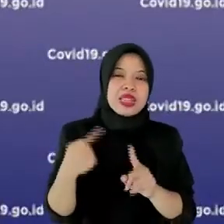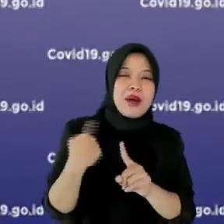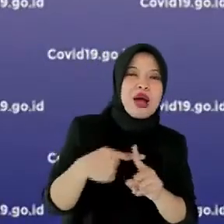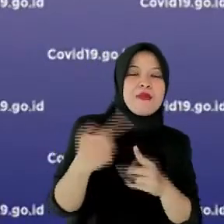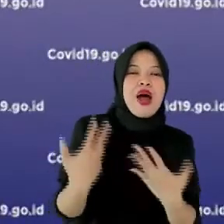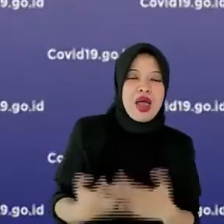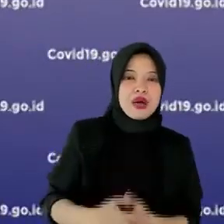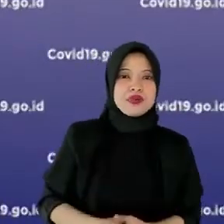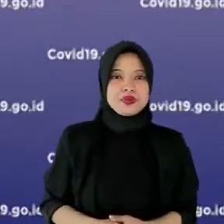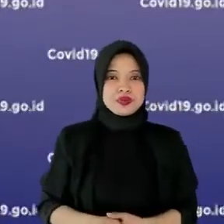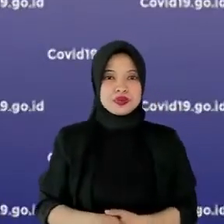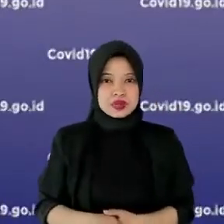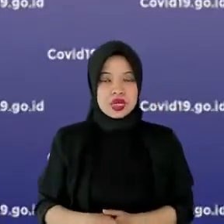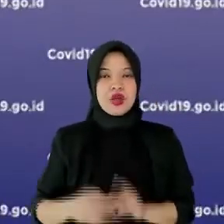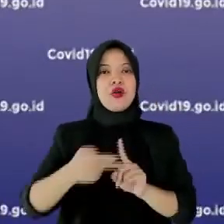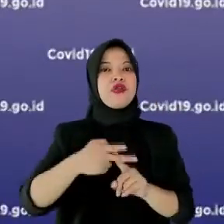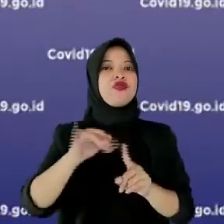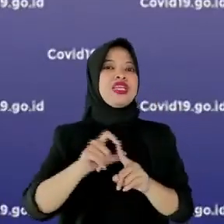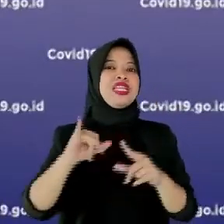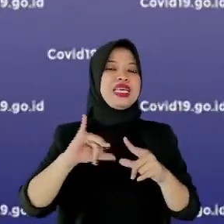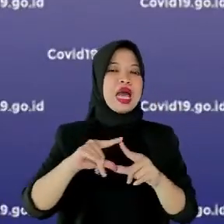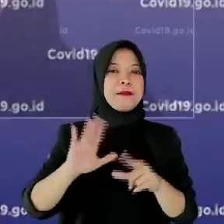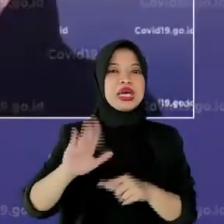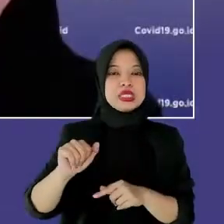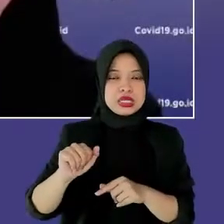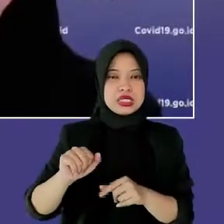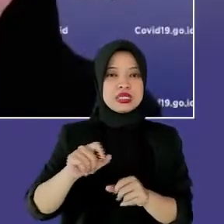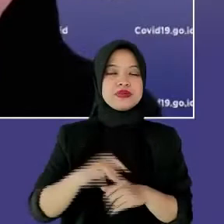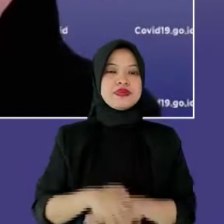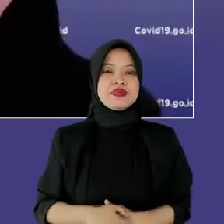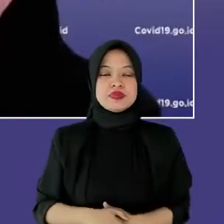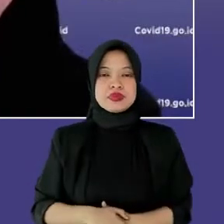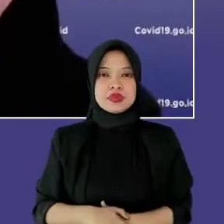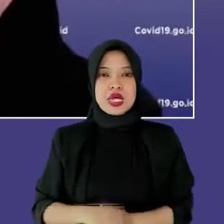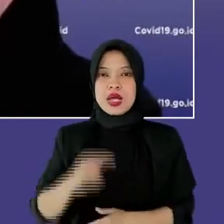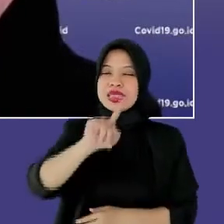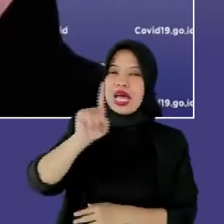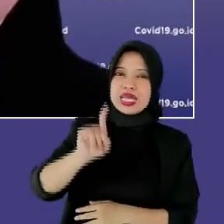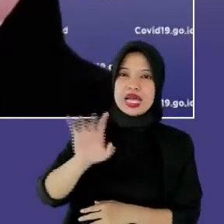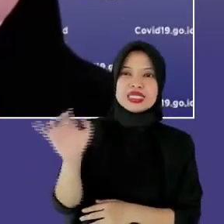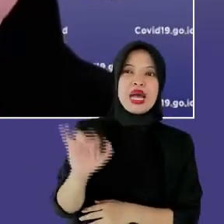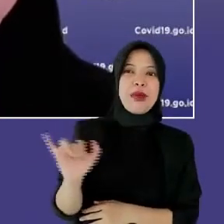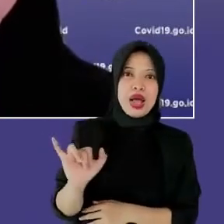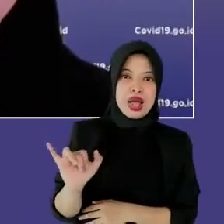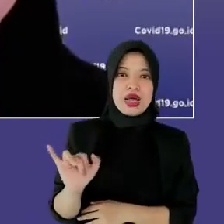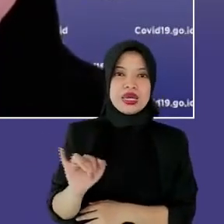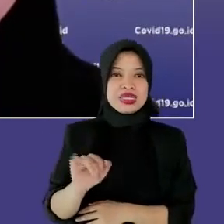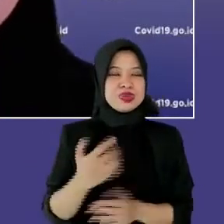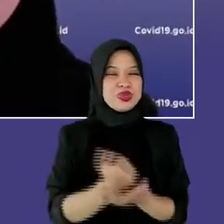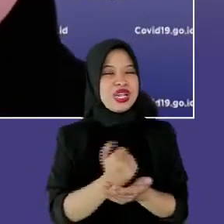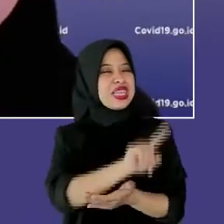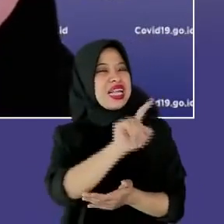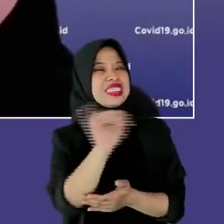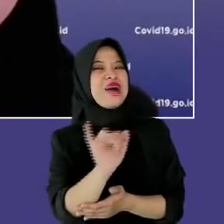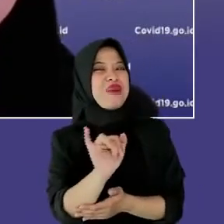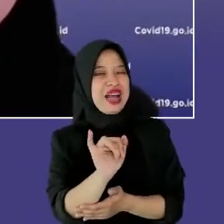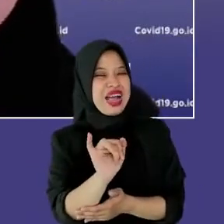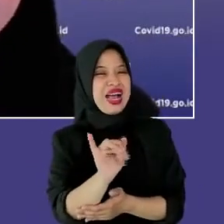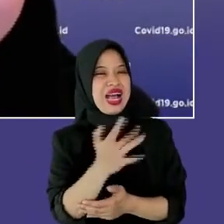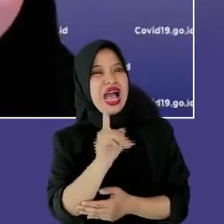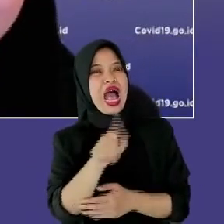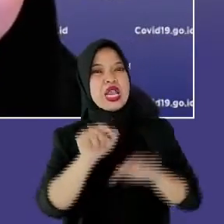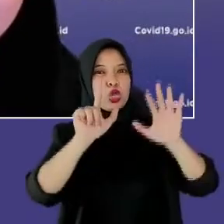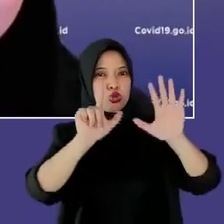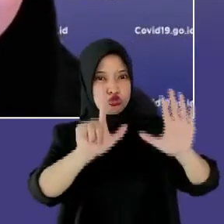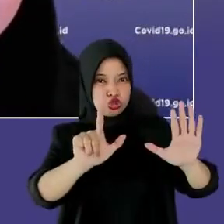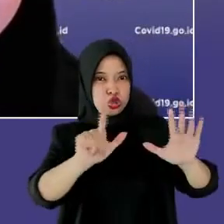dan lain sebagainya. Ini masih dari Mbak Vidya juga, Mbak Vidya dari Detik Health. Pertanyaannya juga sama dengan pertanyaan saya sebetulnya. Kan tadi dikatakan bahwa cuma